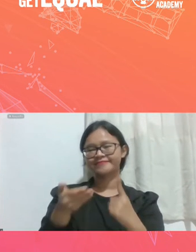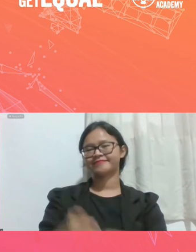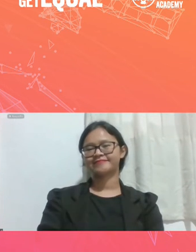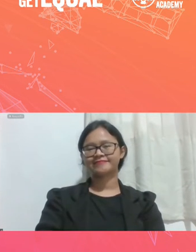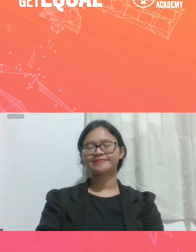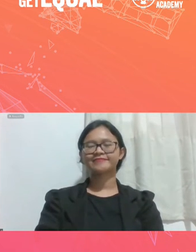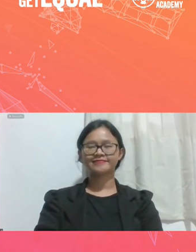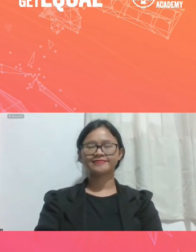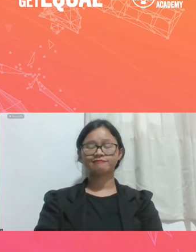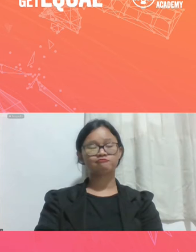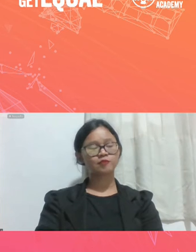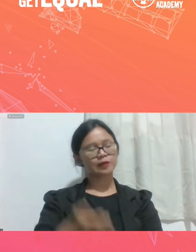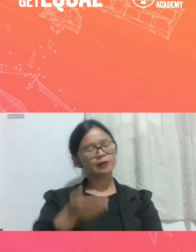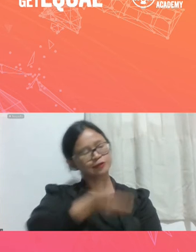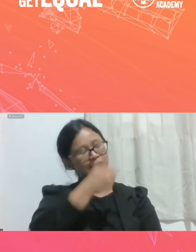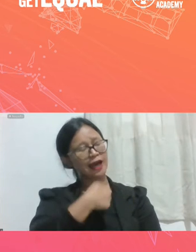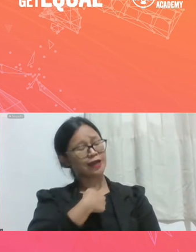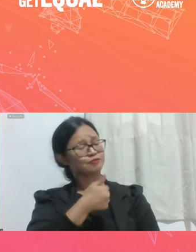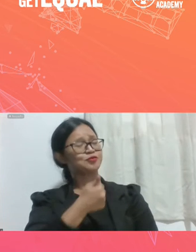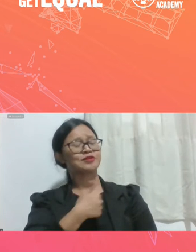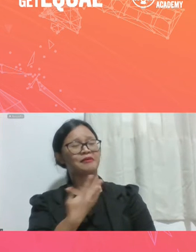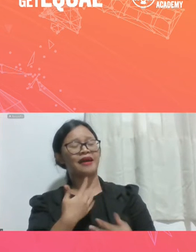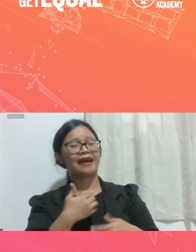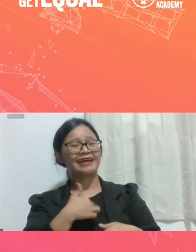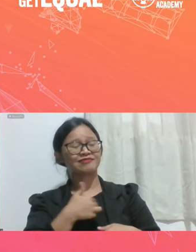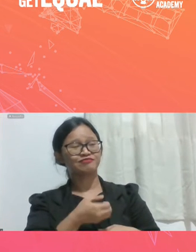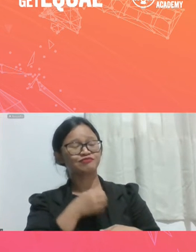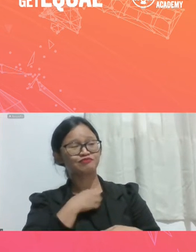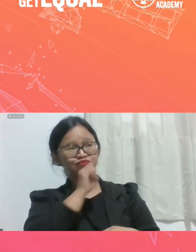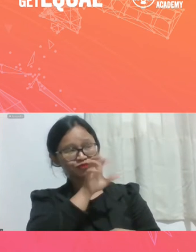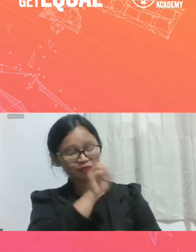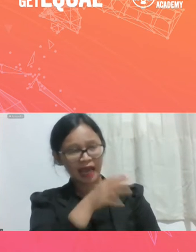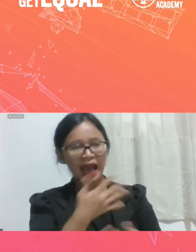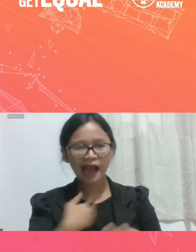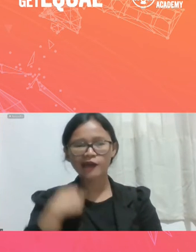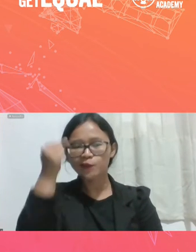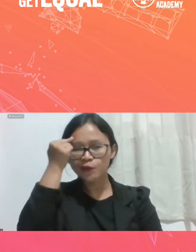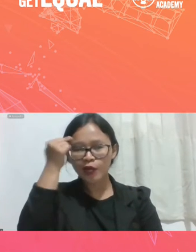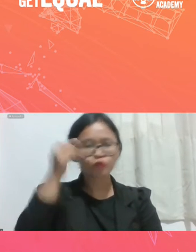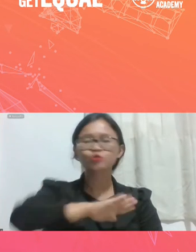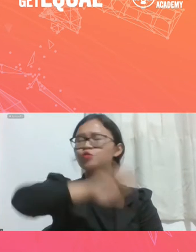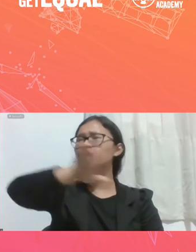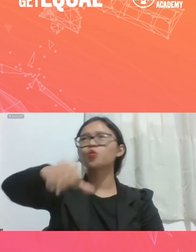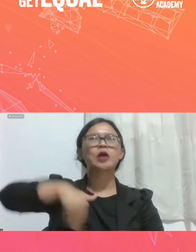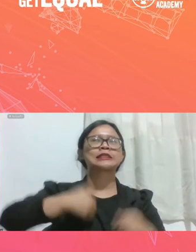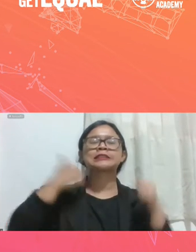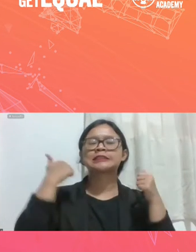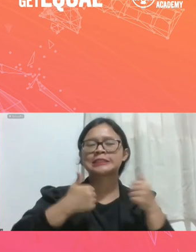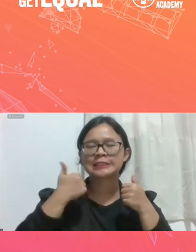Ya, silakan Bali ya. Apa ya, yang bisa apa tanggapin nih kalau menurut saya semuanya sudah ya, keren Ibu. Ini anak-anak